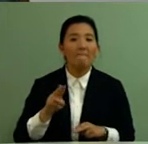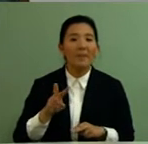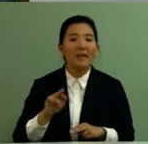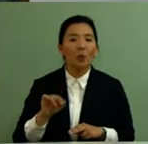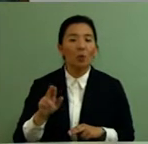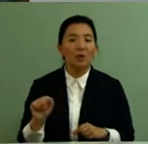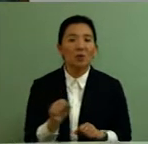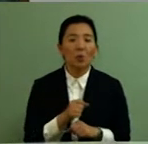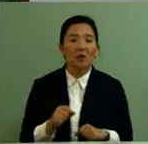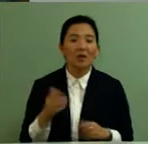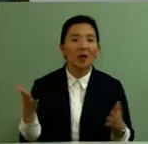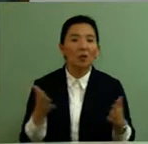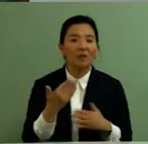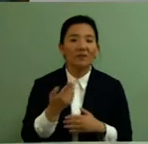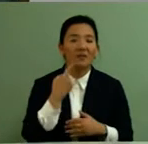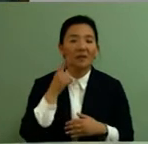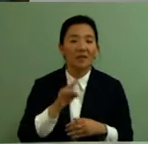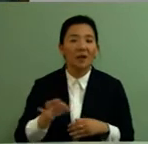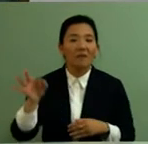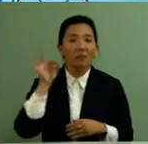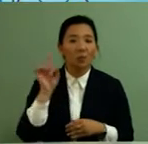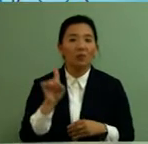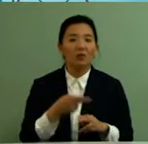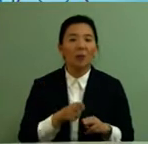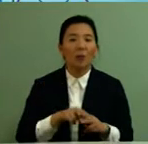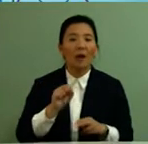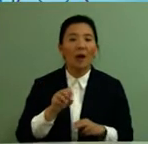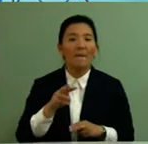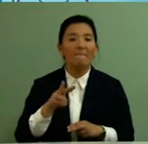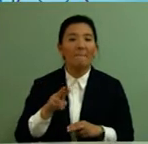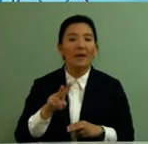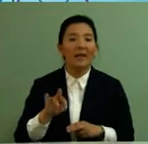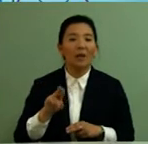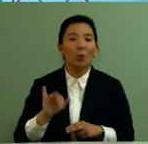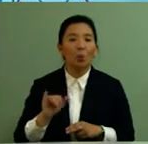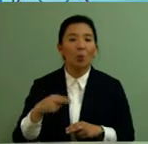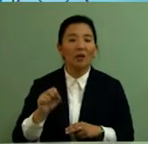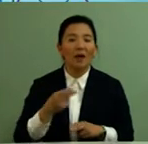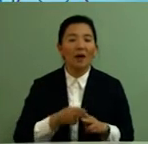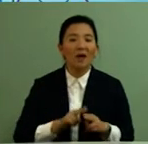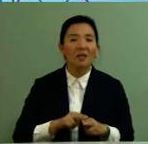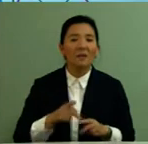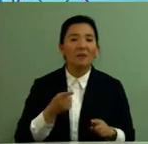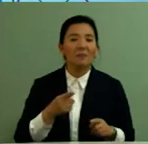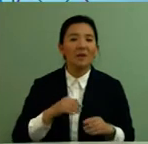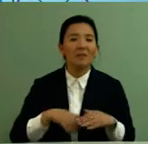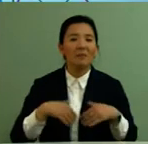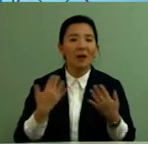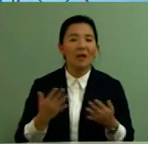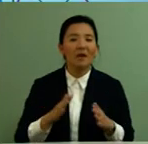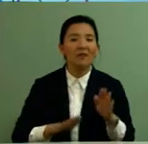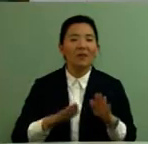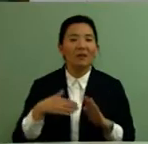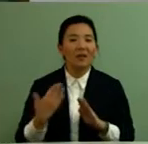амплитуда скорости, которую вы знаете. Вспомните, что такое амплитуда. Это максимальное отклонение от положения равновесия